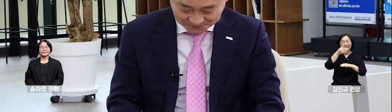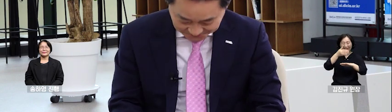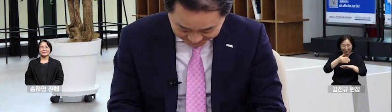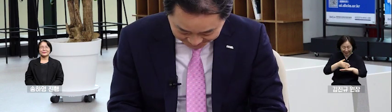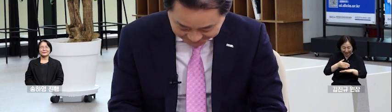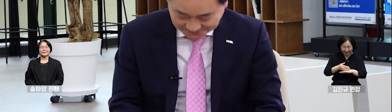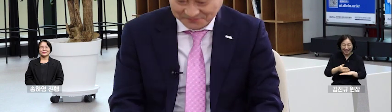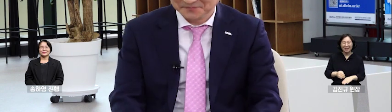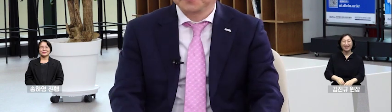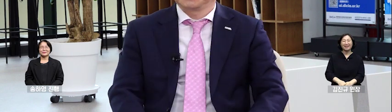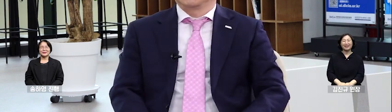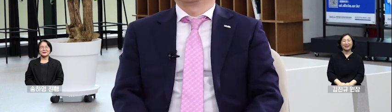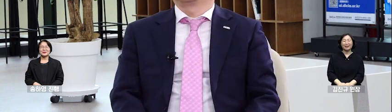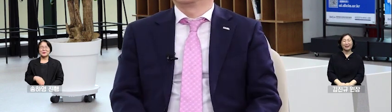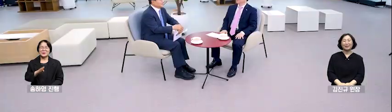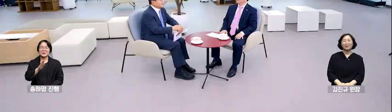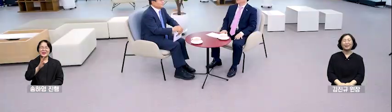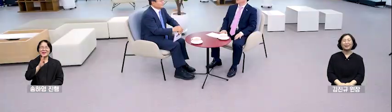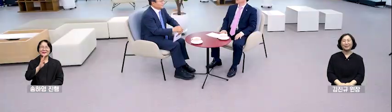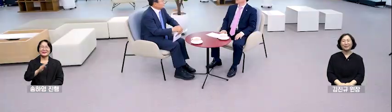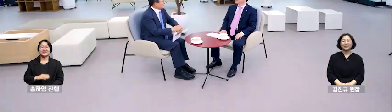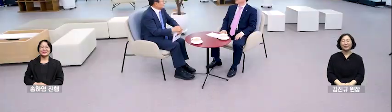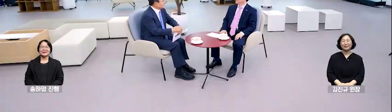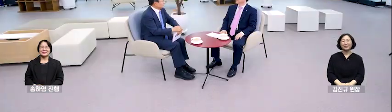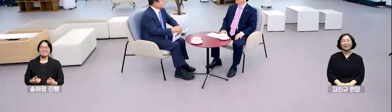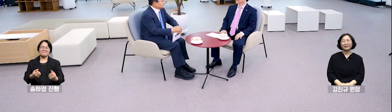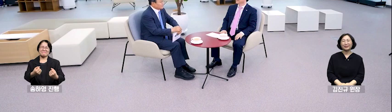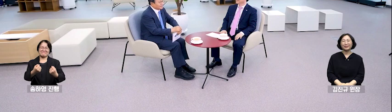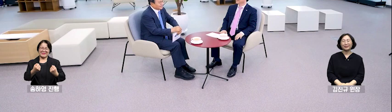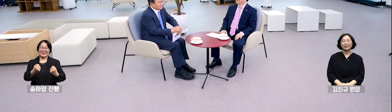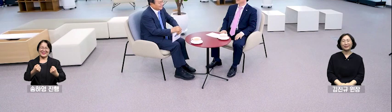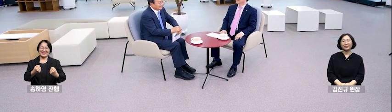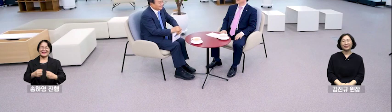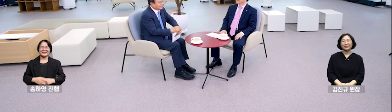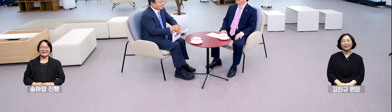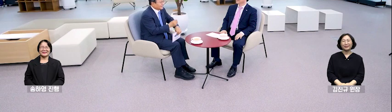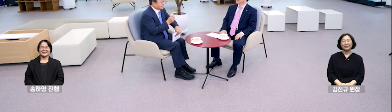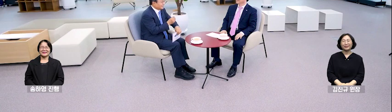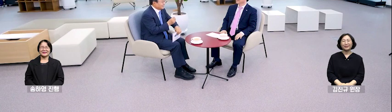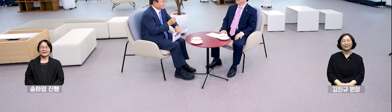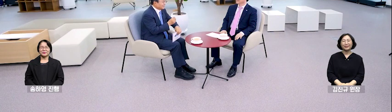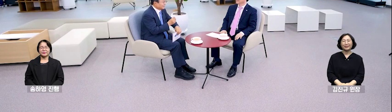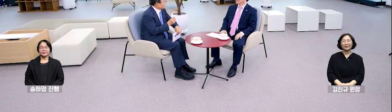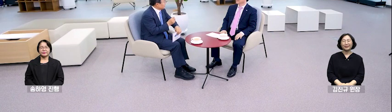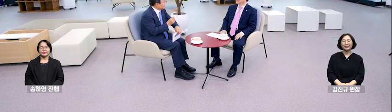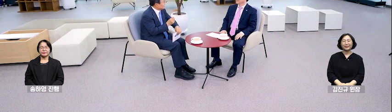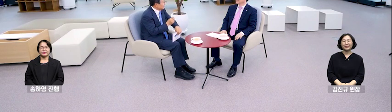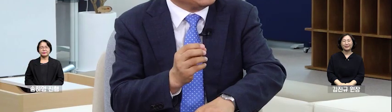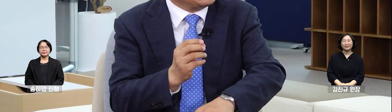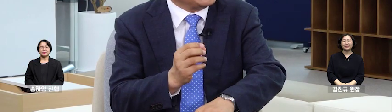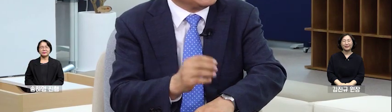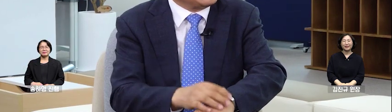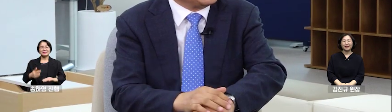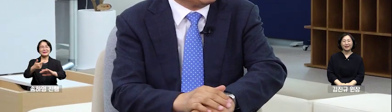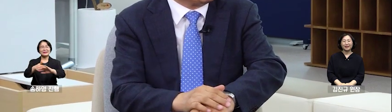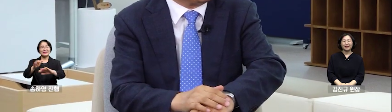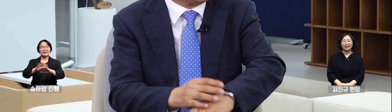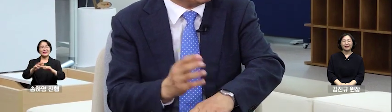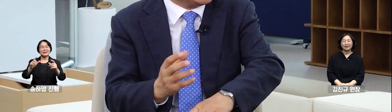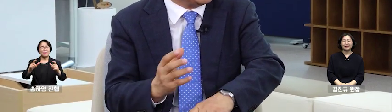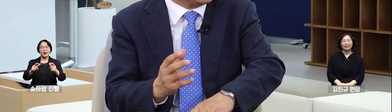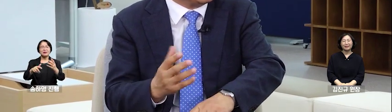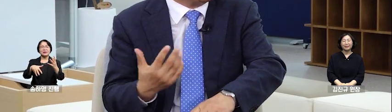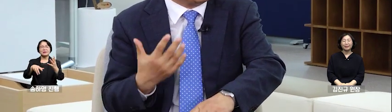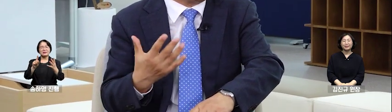4 만 앉아있는 정말 어 힘이 납니다 물어야 그이 사실 우리 대전이 4차 설